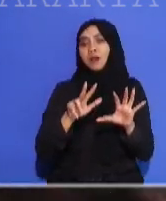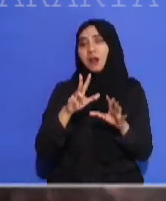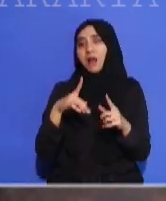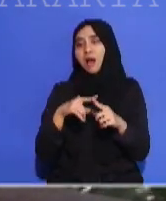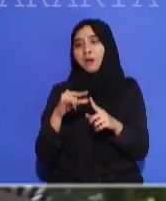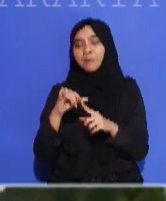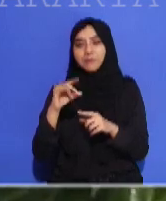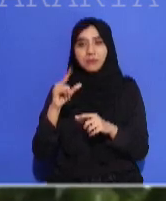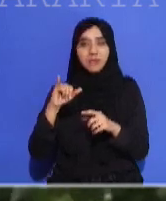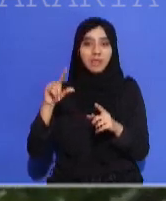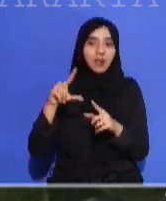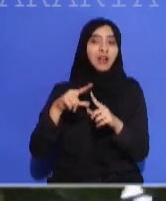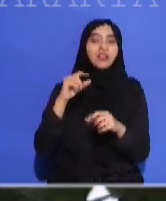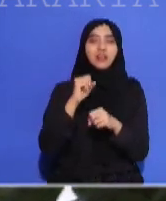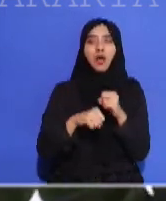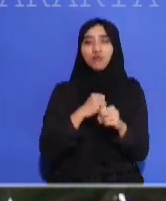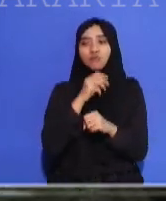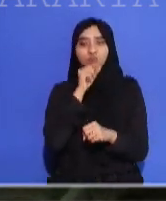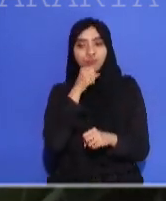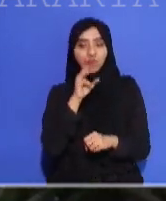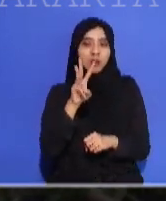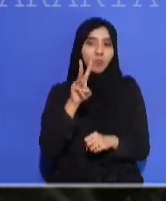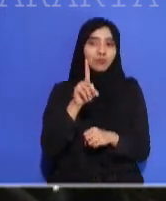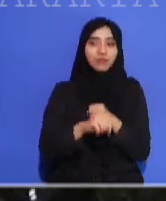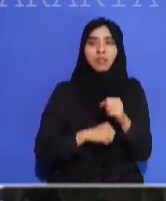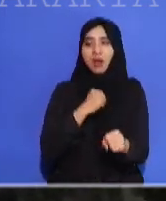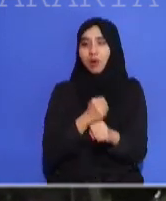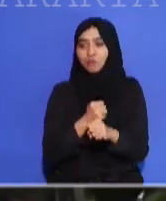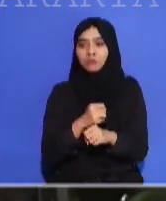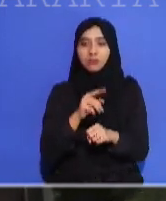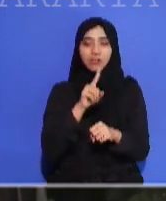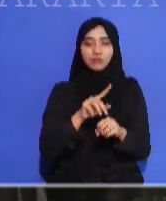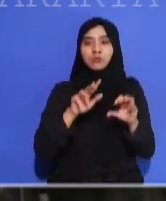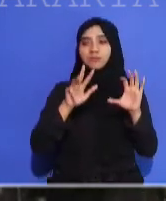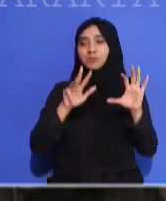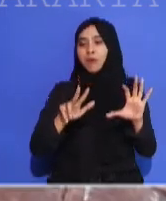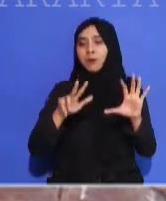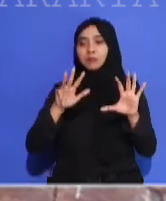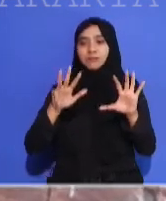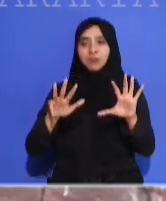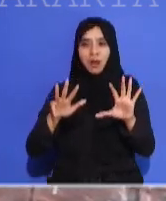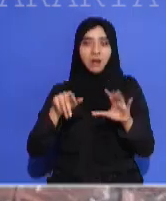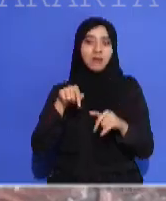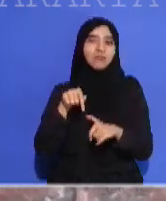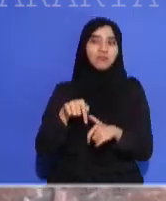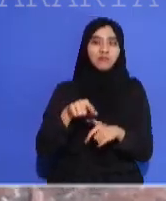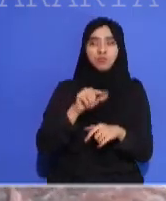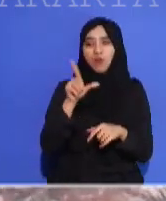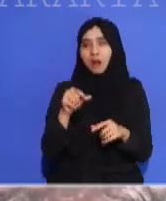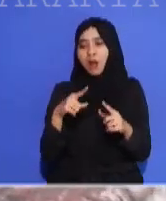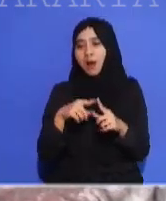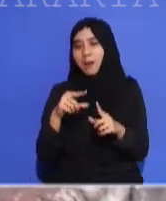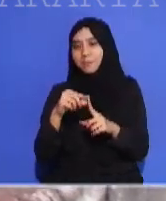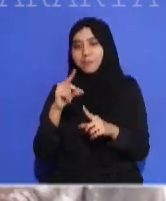1999 ing yuswa 23 taun. Nalika dumados perang mengsah Walandi, Sanon gugur ing Sentolo nalika piyambakipun